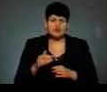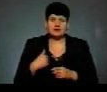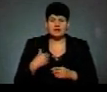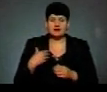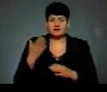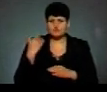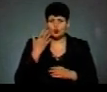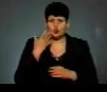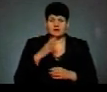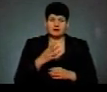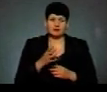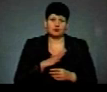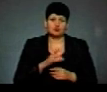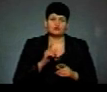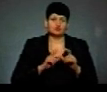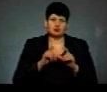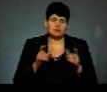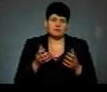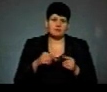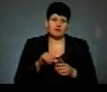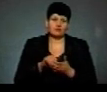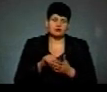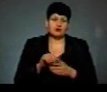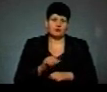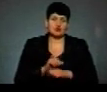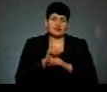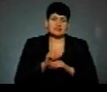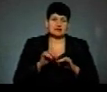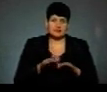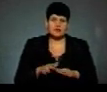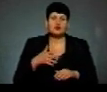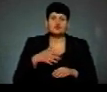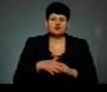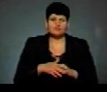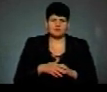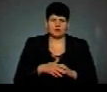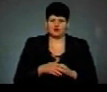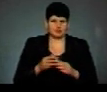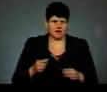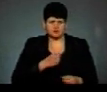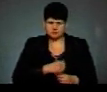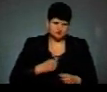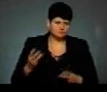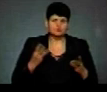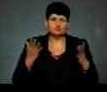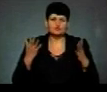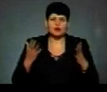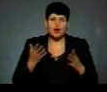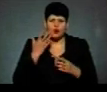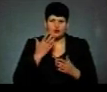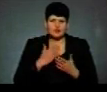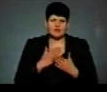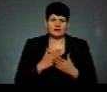свій час, коли був молодий студент, брав участь у протестних акціях студентських, розумію, що таке студентський запал, що таке ця студентська буря, особливо, коли вони мають якісь